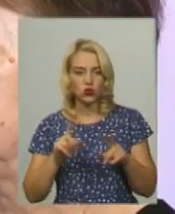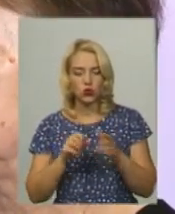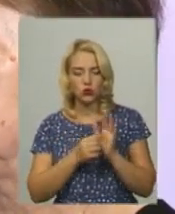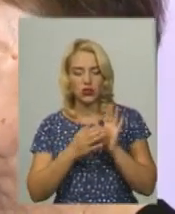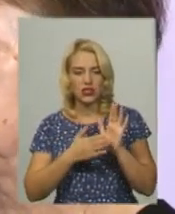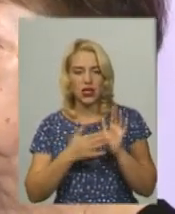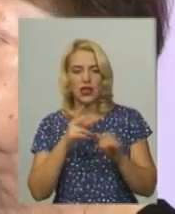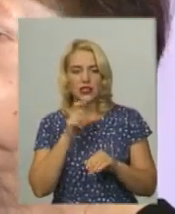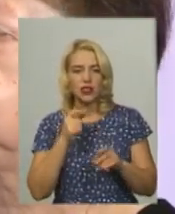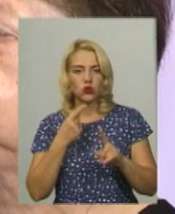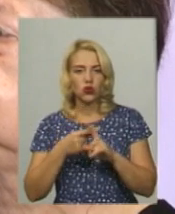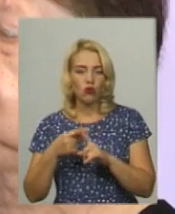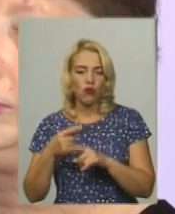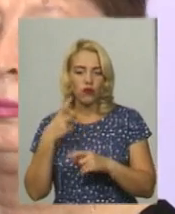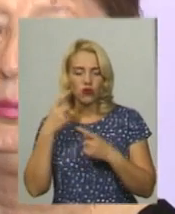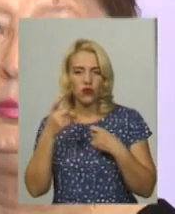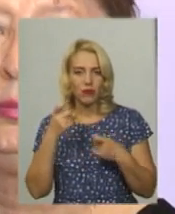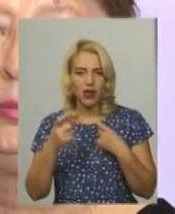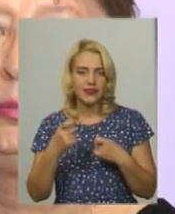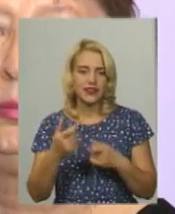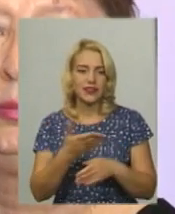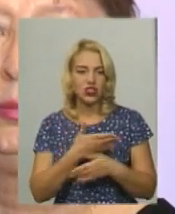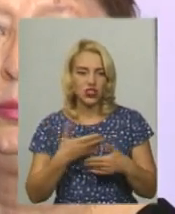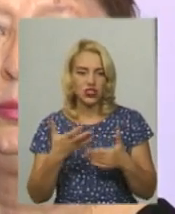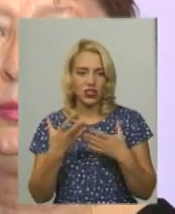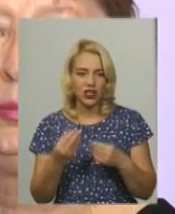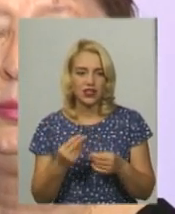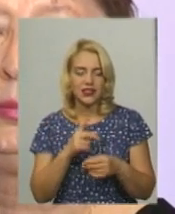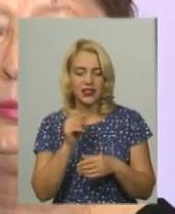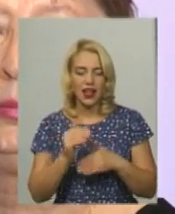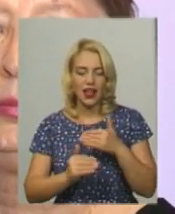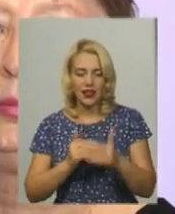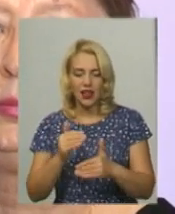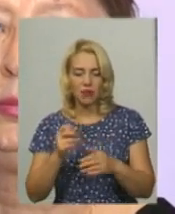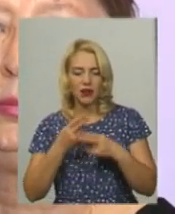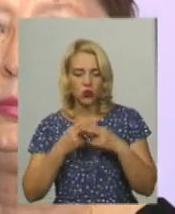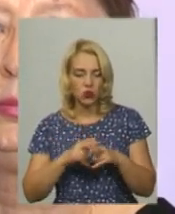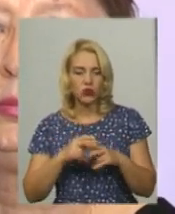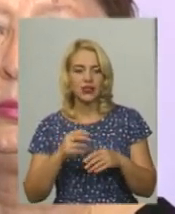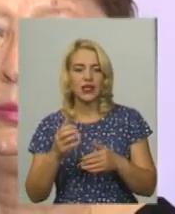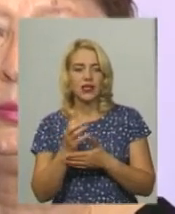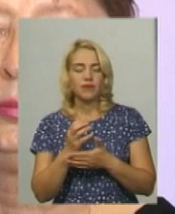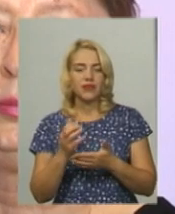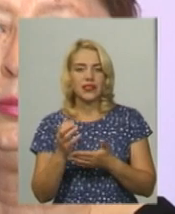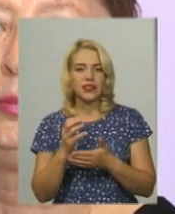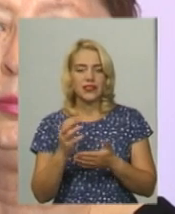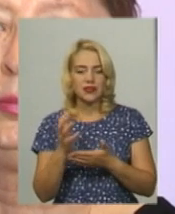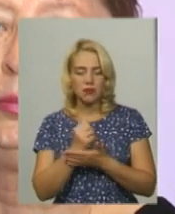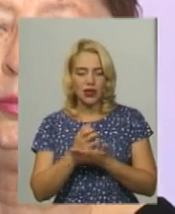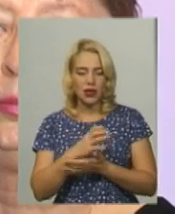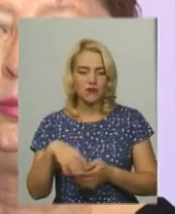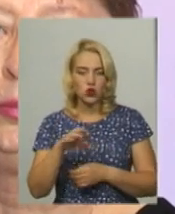за додатковою інформацією ми ще додатково за самими етапами та інструкцією звернемося до пенсійного фонду, щоб це все